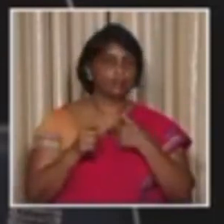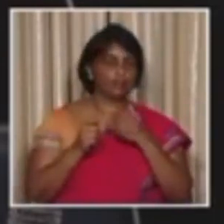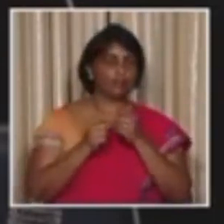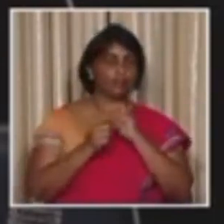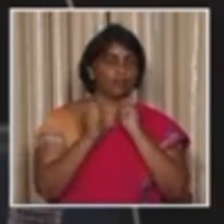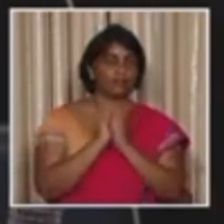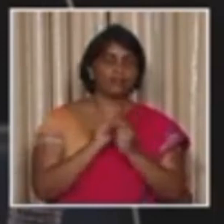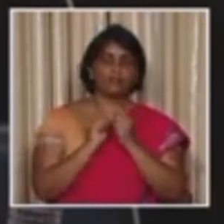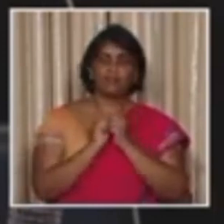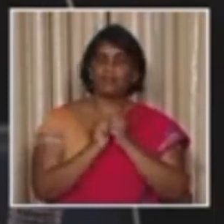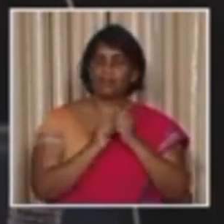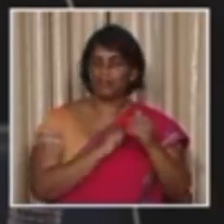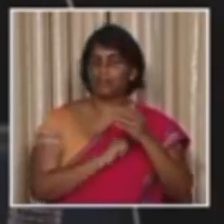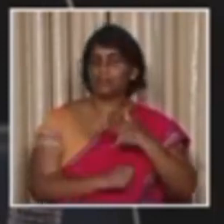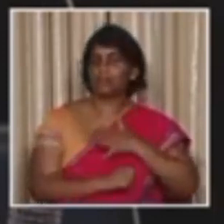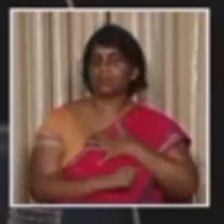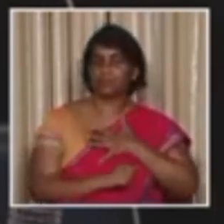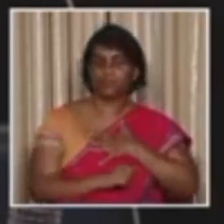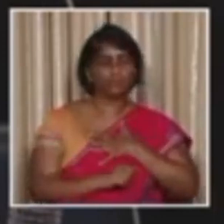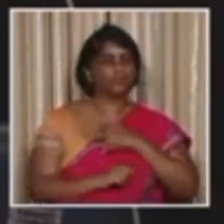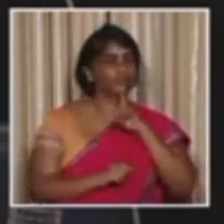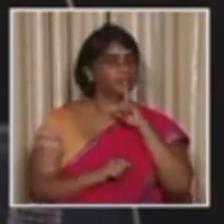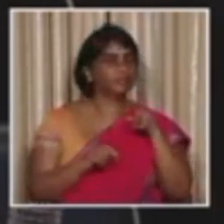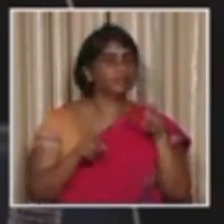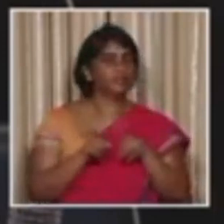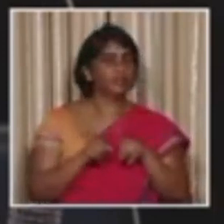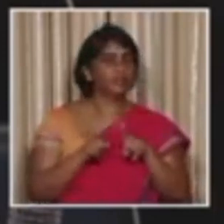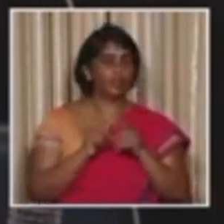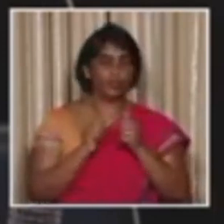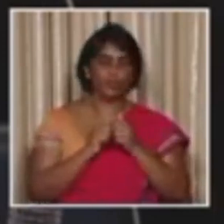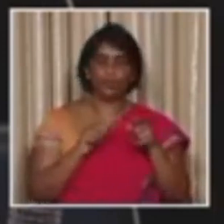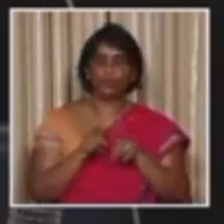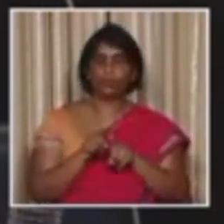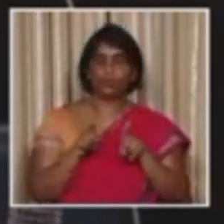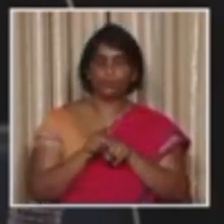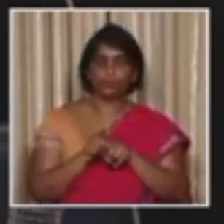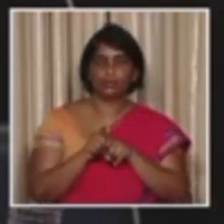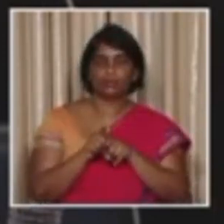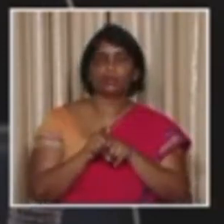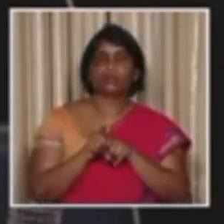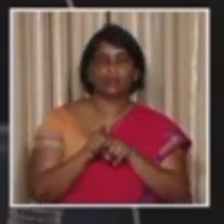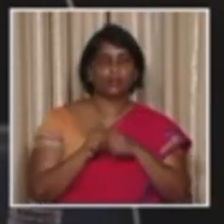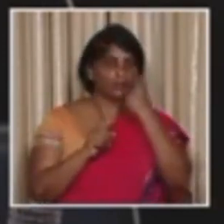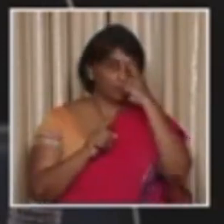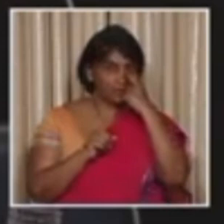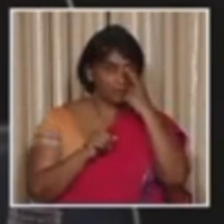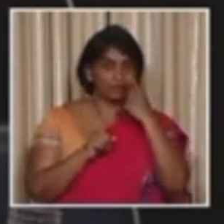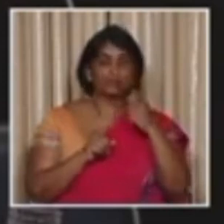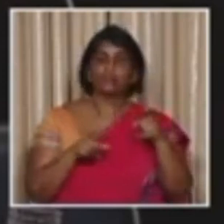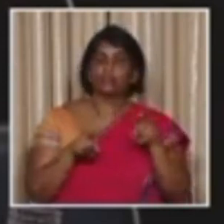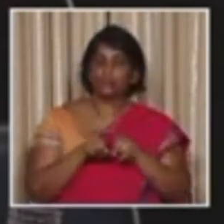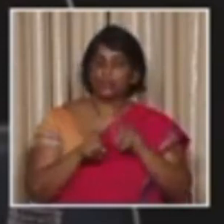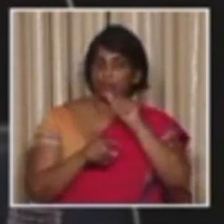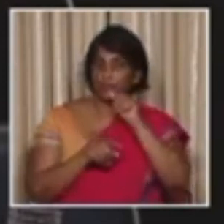மக்கள் நீதியின் பக்கம் உண்மையின் பக்கம் இருப்பவர்கள் என்று இன்று நாம் நிரூபித்துக் கொண்டிருக்கிறோம்.